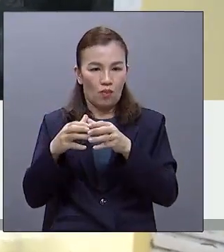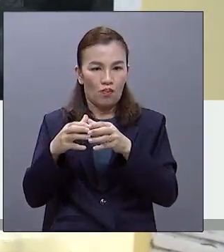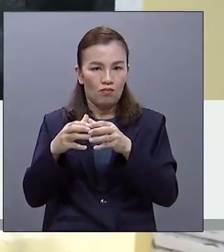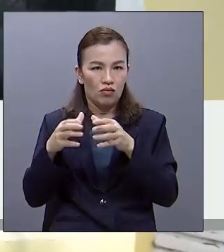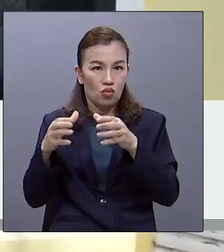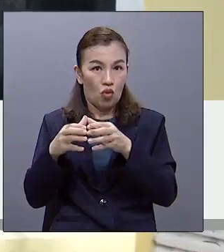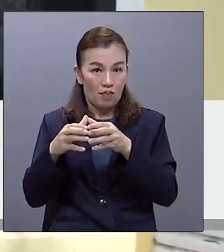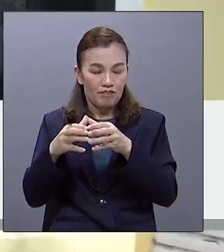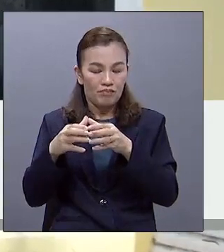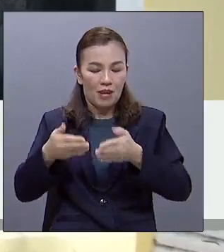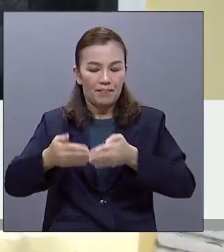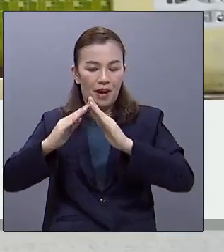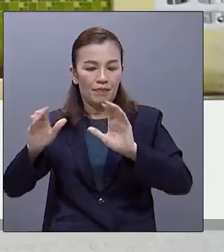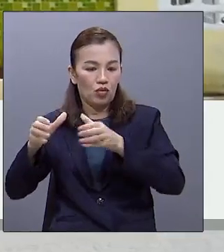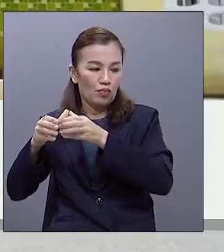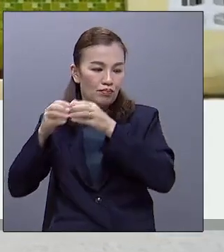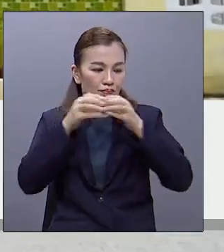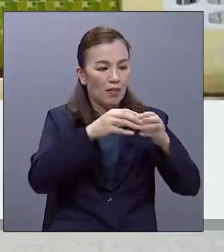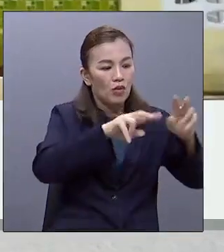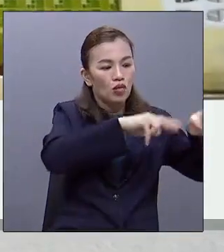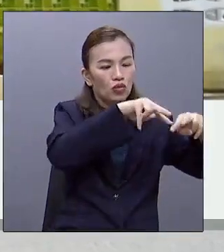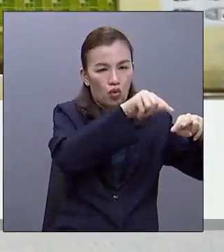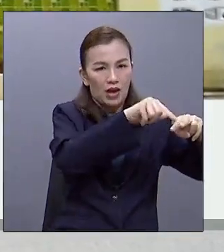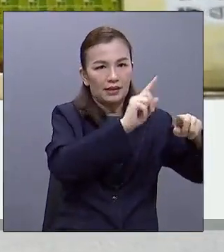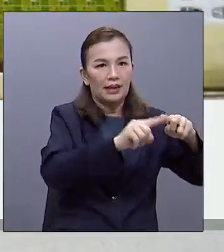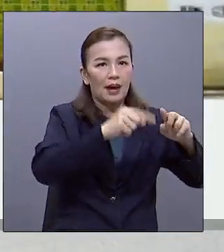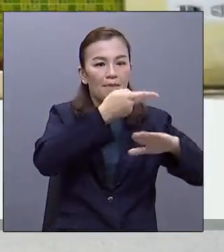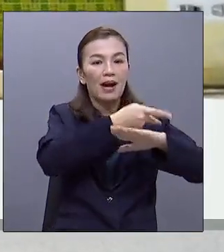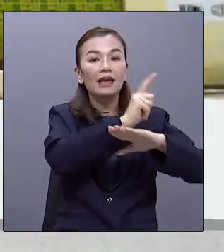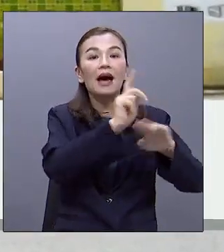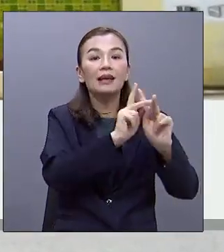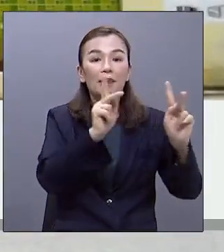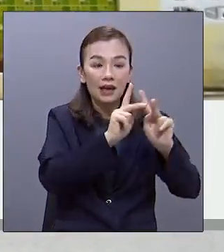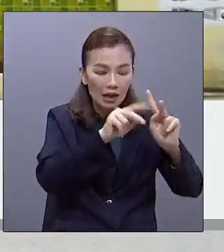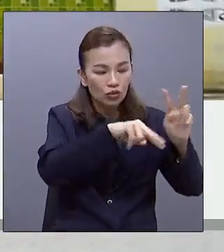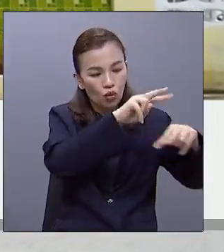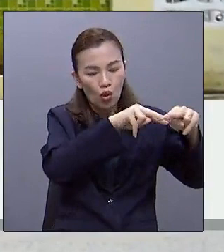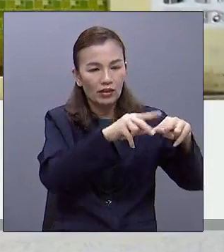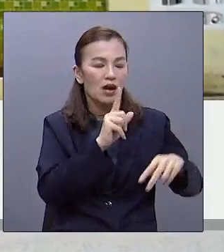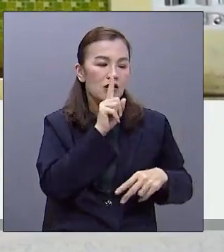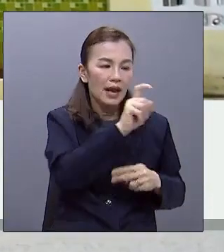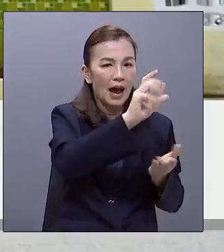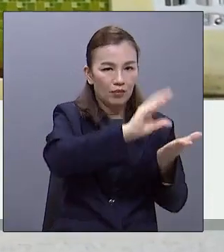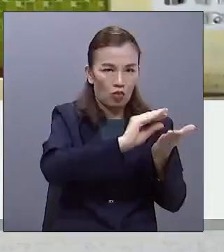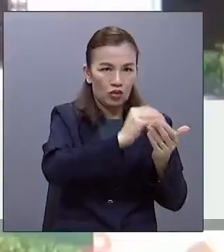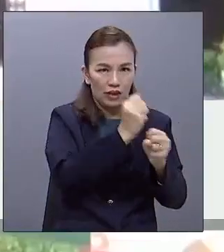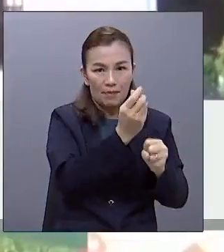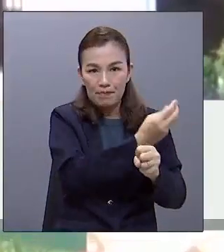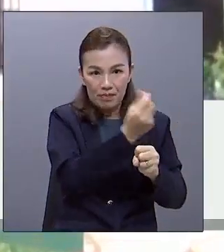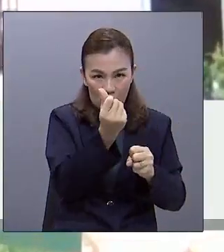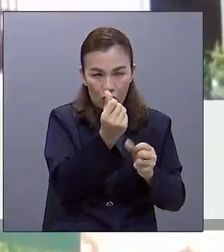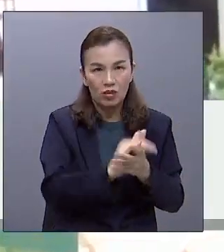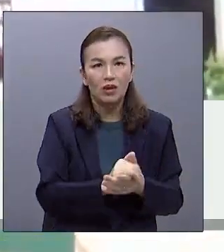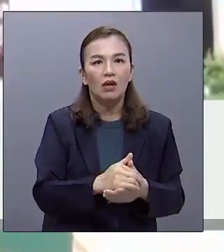ข้ที่จริงโดยมีผู้ตัวราชการกรมราชทันเป็ประทานคณะกรรมการเพื่ให้การสบสวนเป็ ไปอย่วดเร็วย Equity